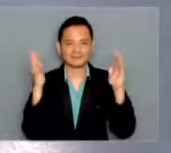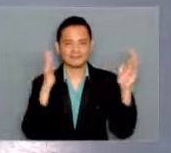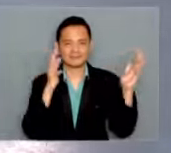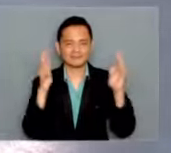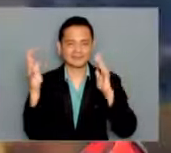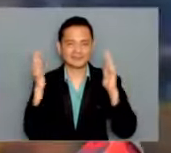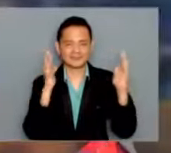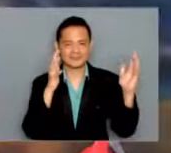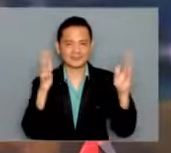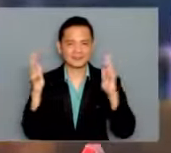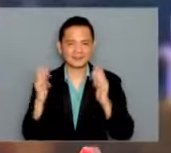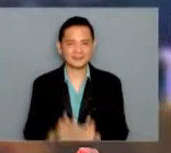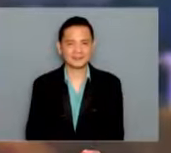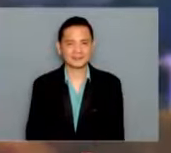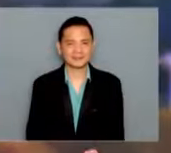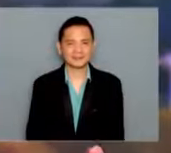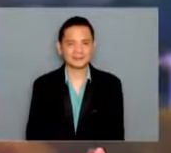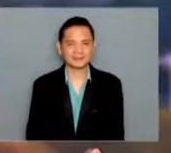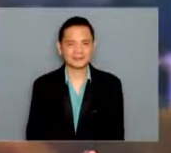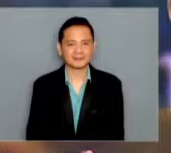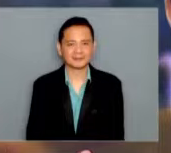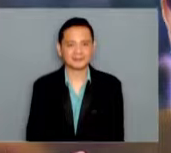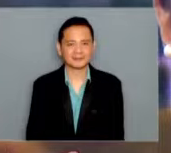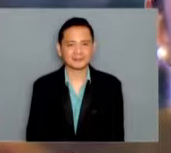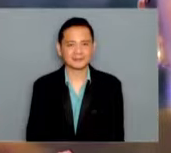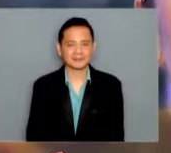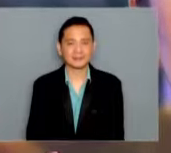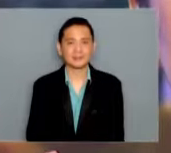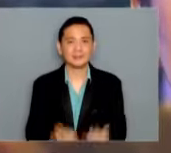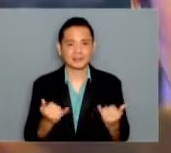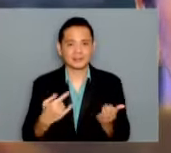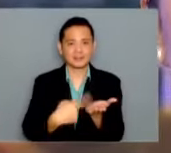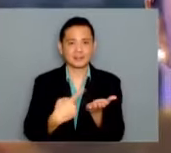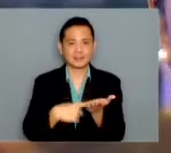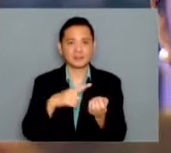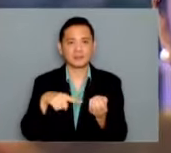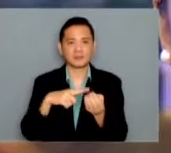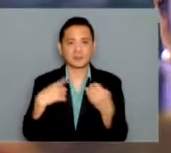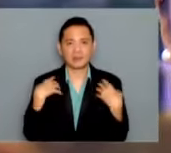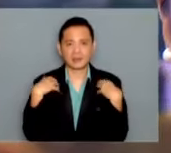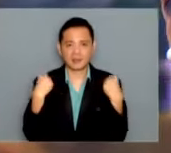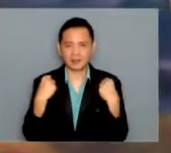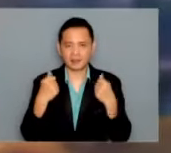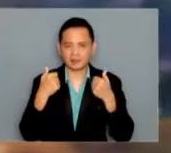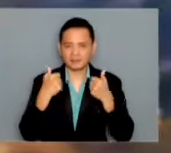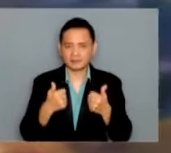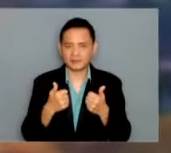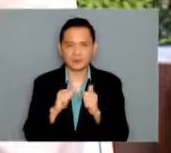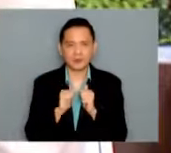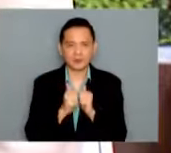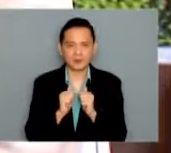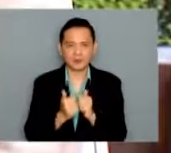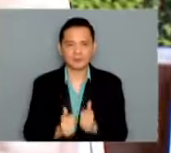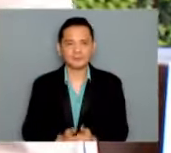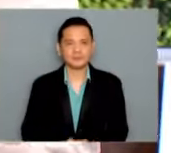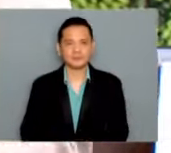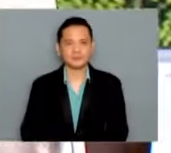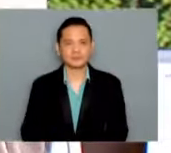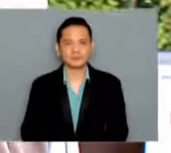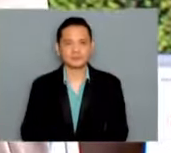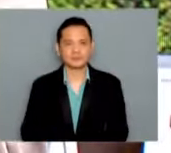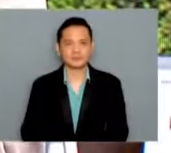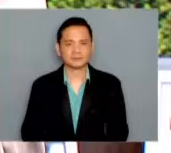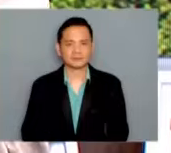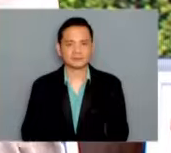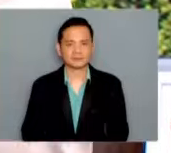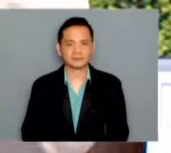Okay, Justin, from Pinoy na Pinoy, punta naman tayo sa healthy na pwedeng pampachill ngayong summer. Pampachill, oh, sakto para sa summer cravings